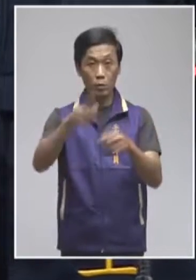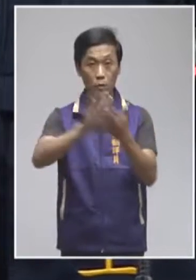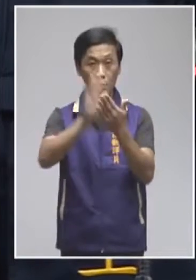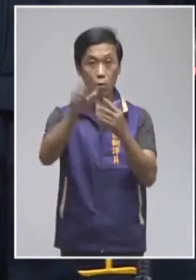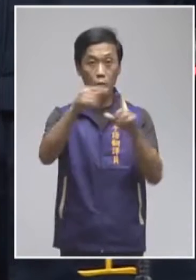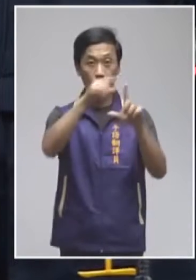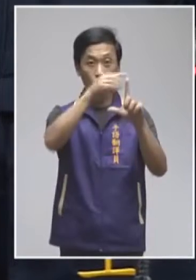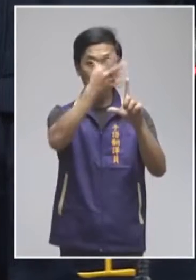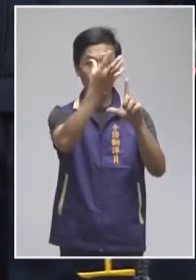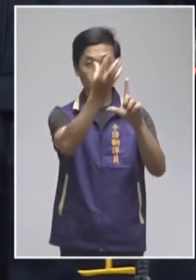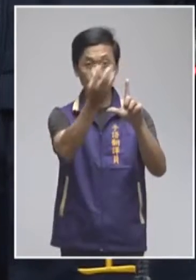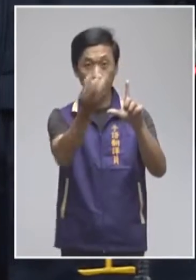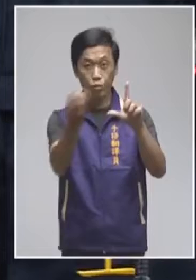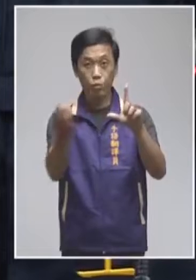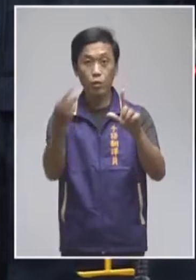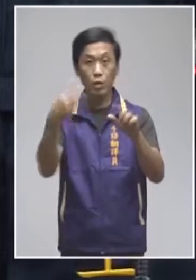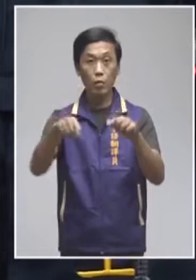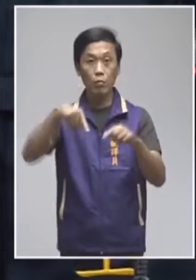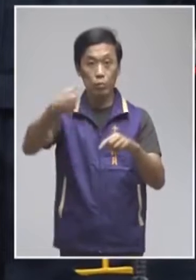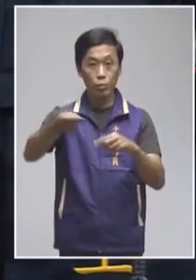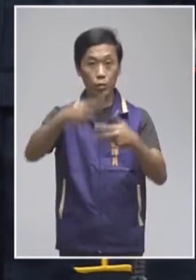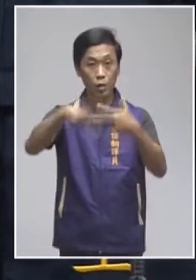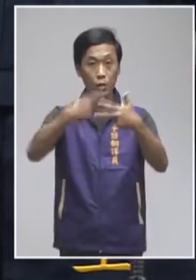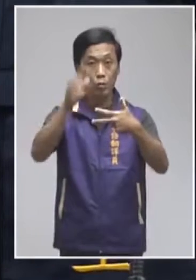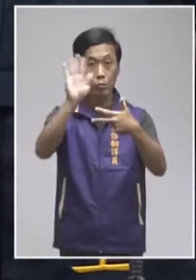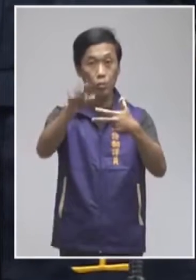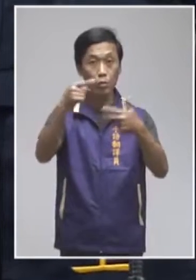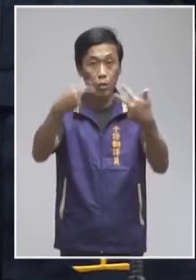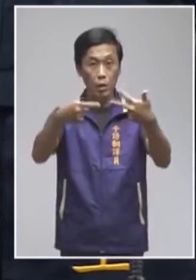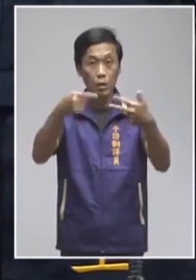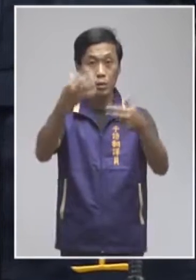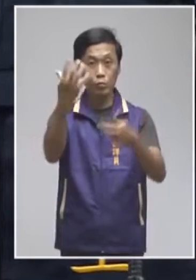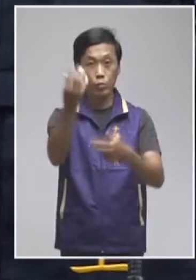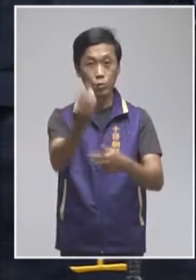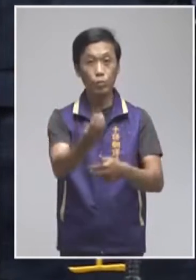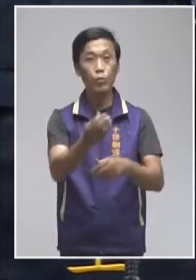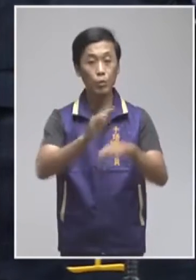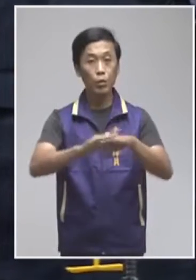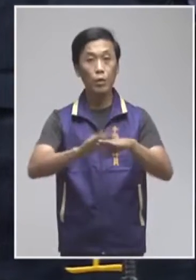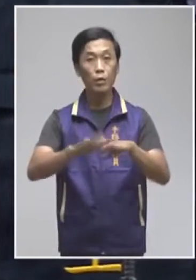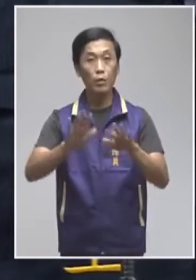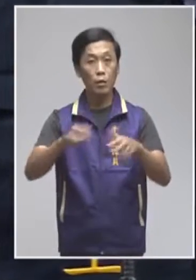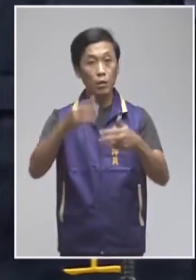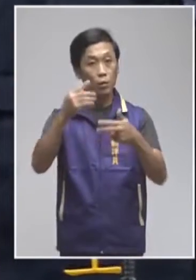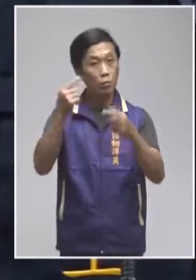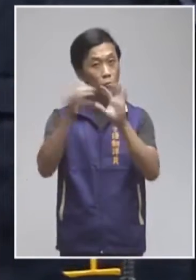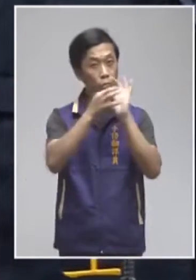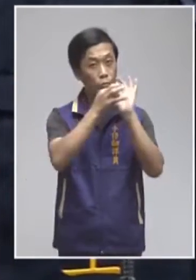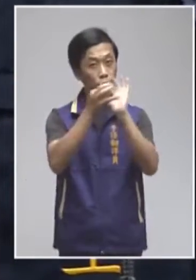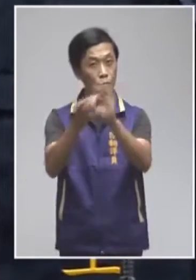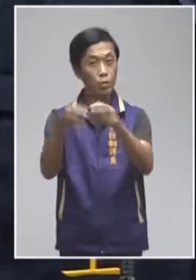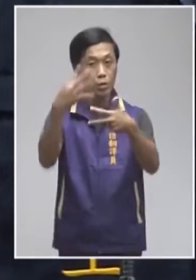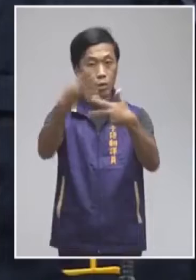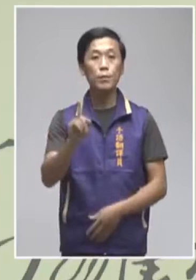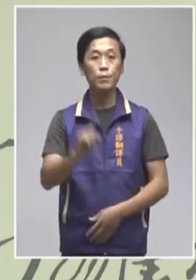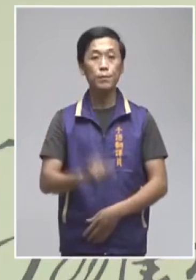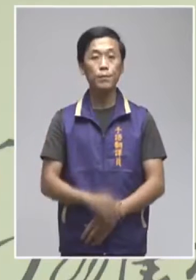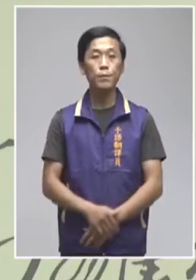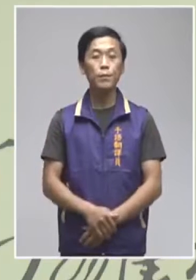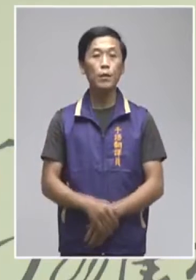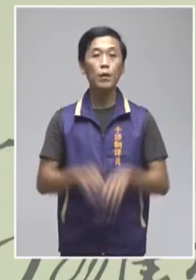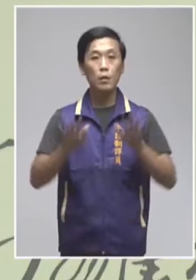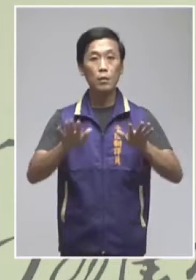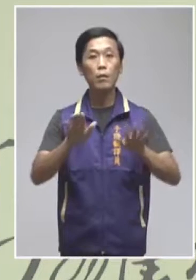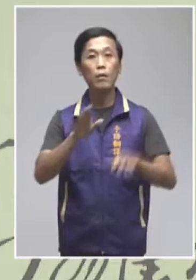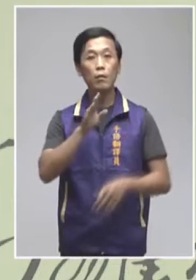拜一，次周的礼拜一会是最低点。那我们在每一周大概已经有四周是这样子的循环模式。 现在